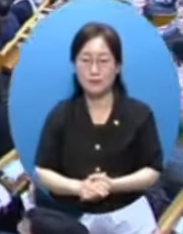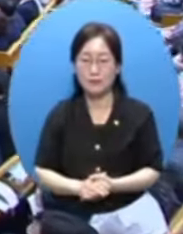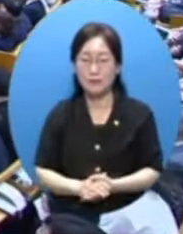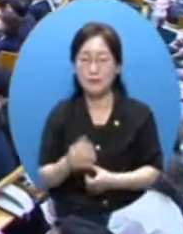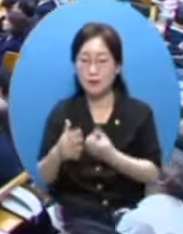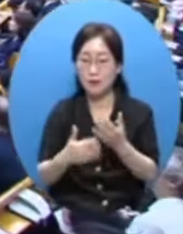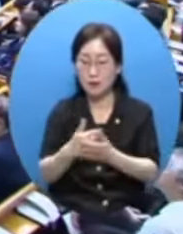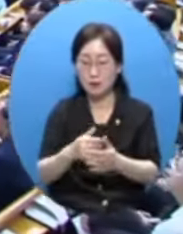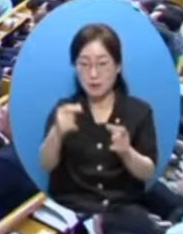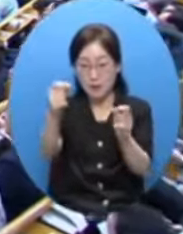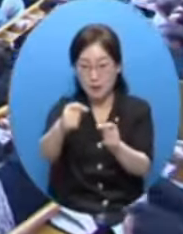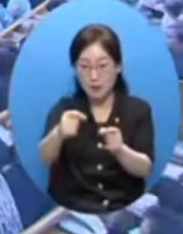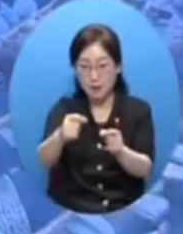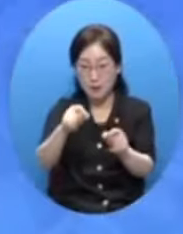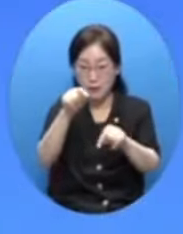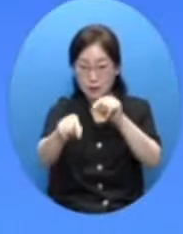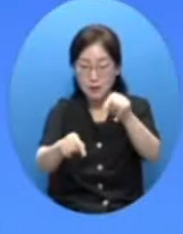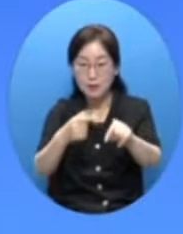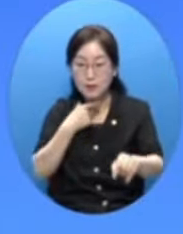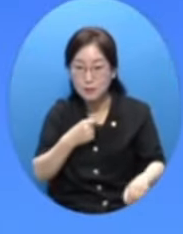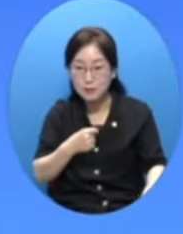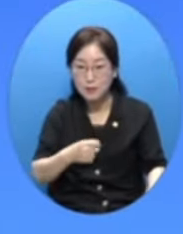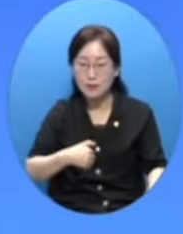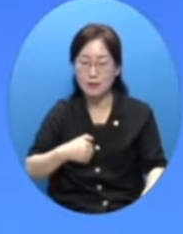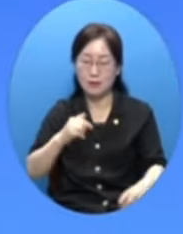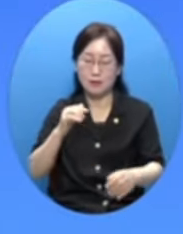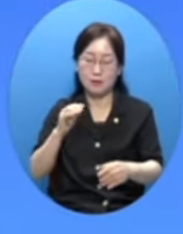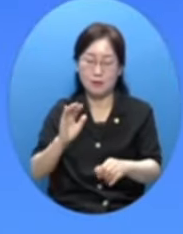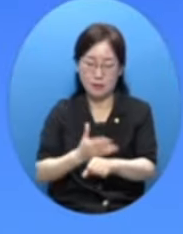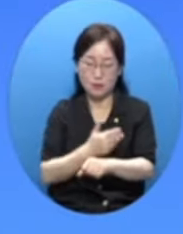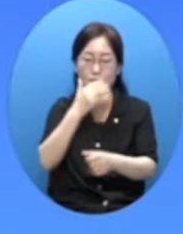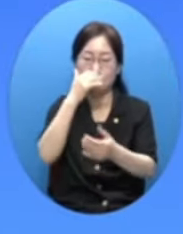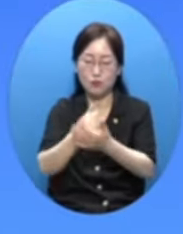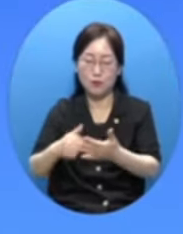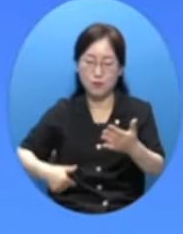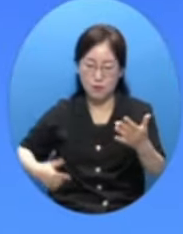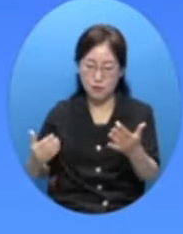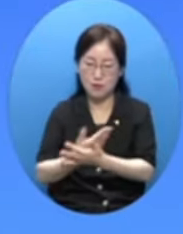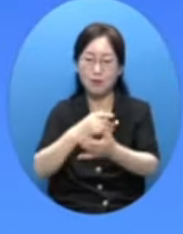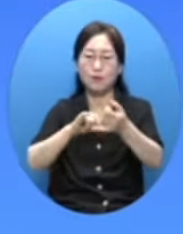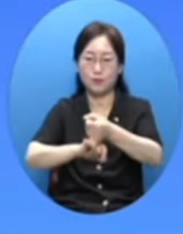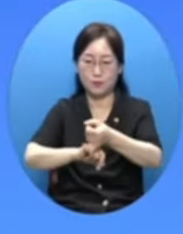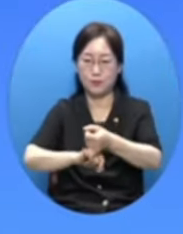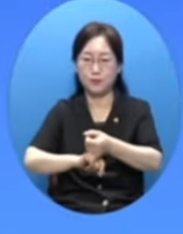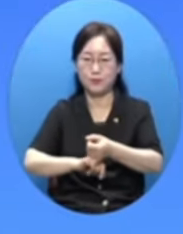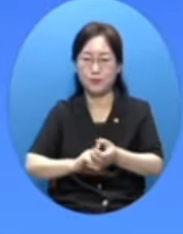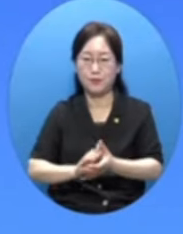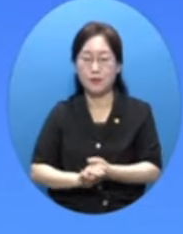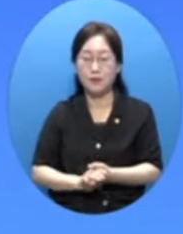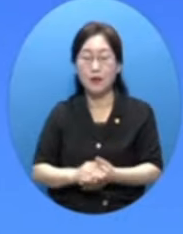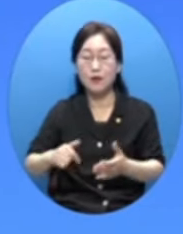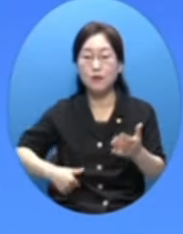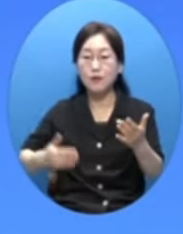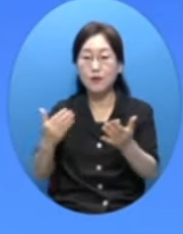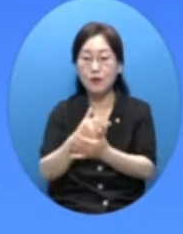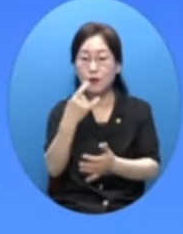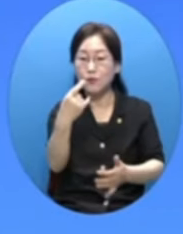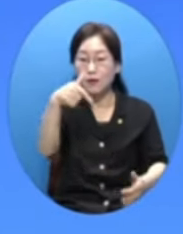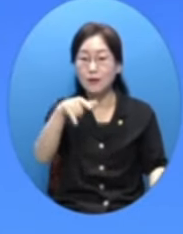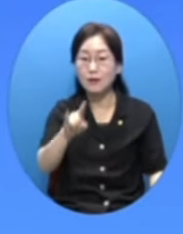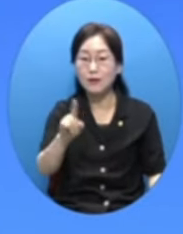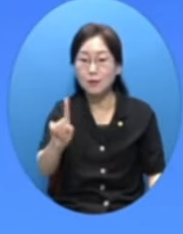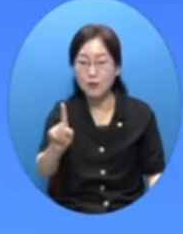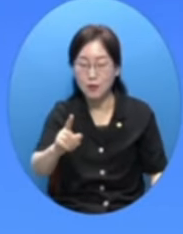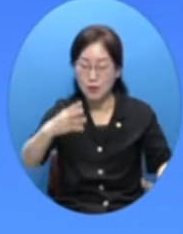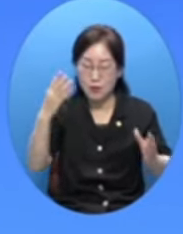하나님께 나아가기 위해서는 반드시 나의 잘못과 나의 모든 죄를 회개해야 되는 것입니다. 회개란 철저히